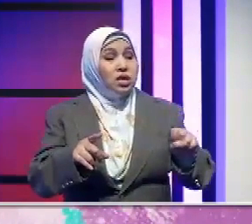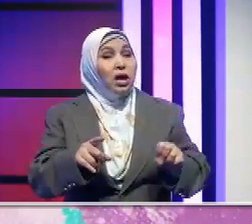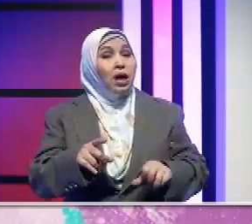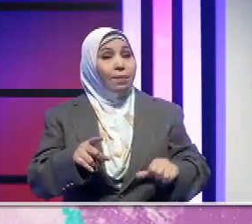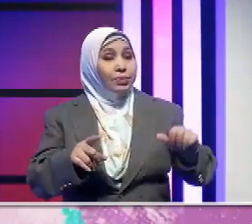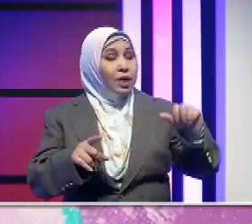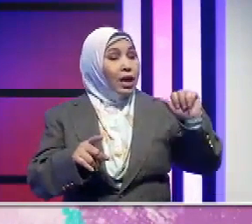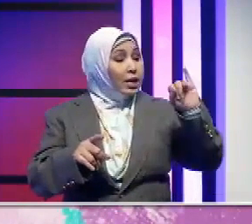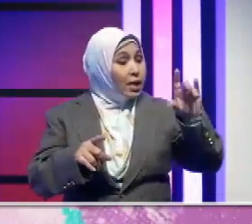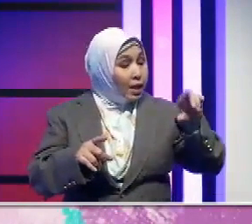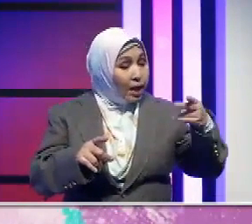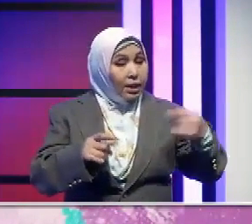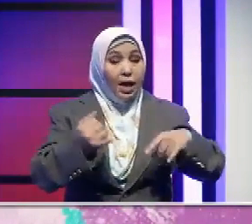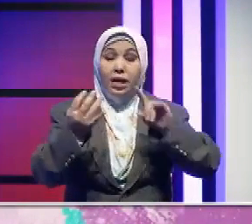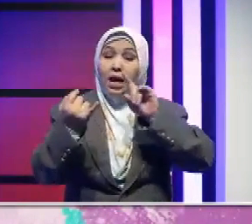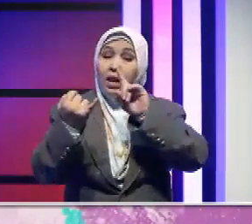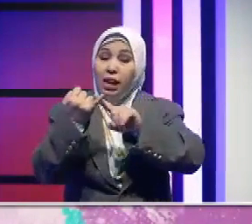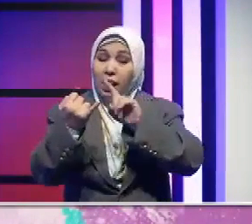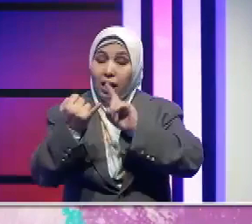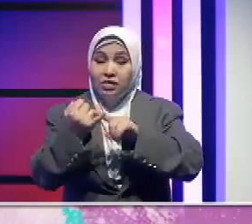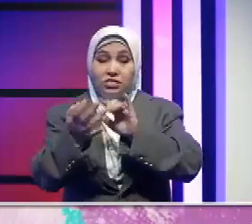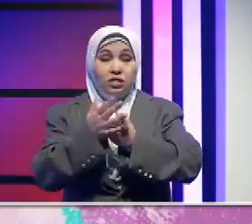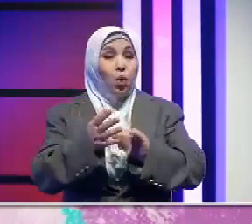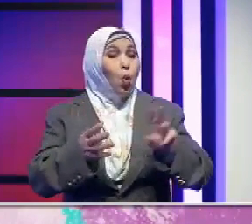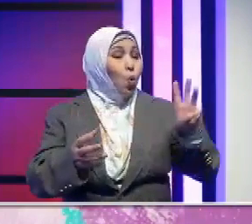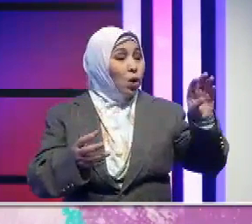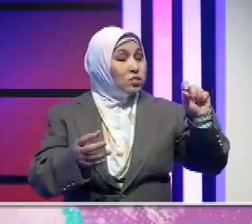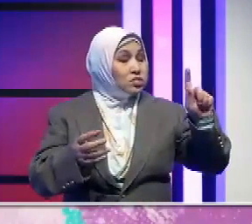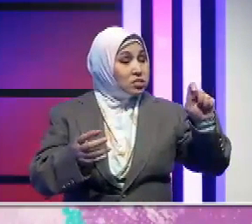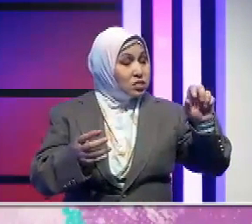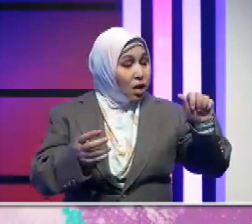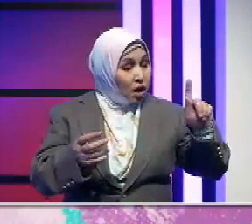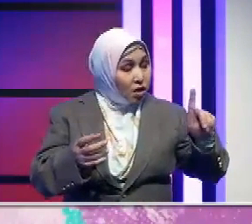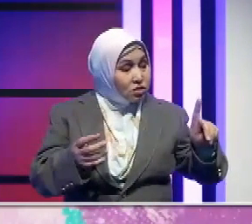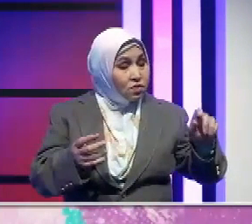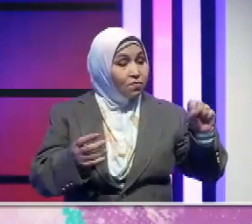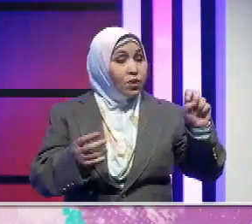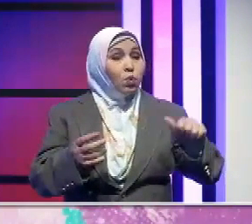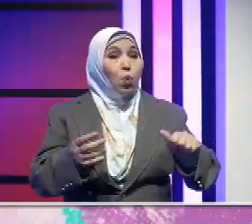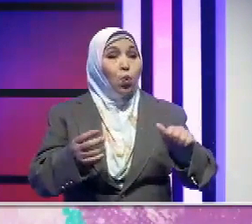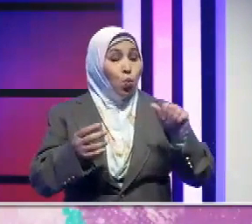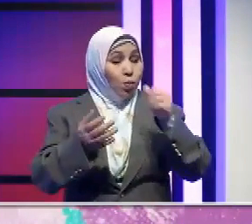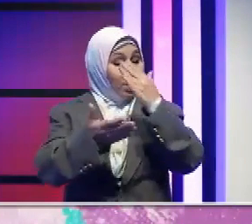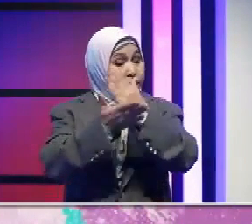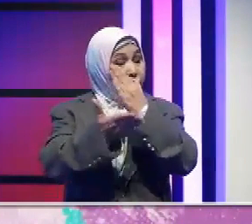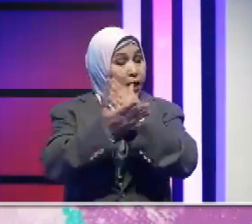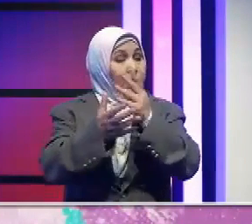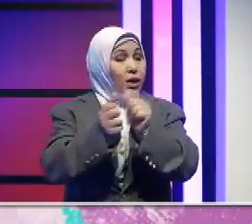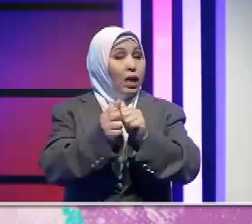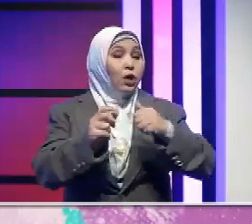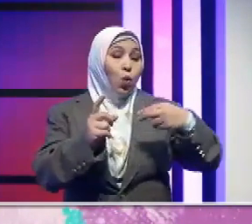Hi. Dan yang terakhir, wastaghfiru. Waqaf tu dengan huruf ha. Jangan kita tinggalkan dia.